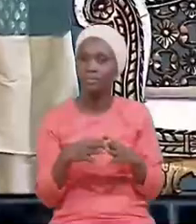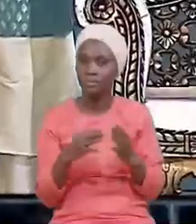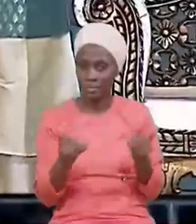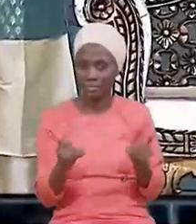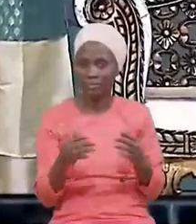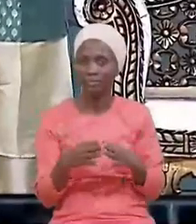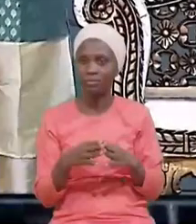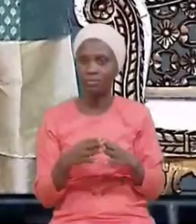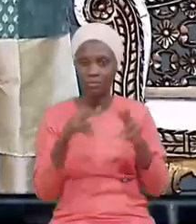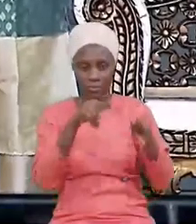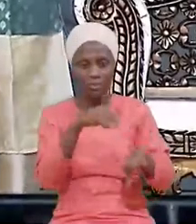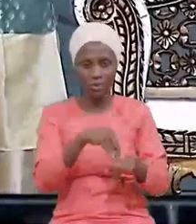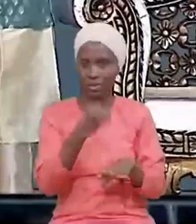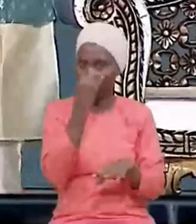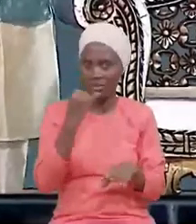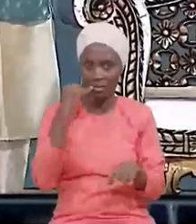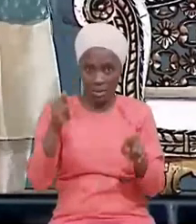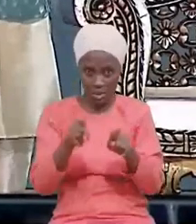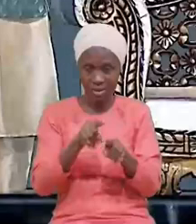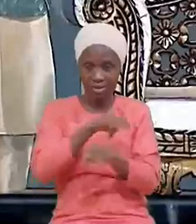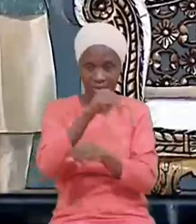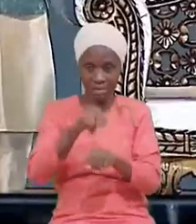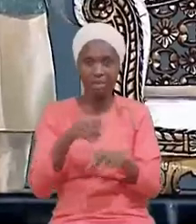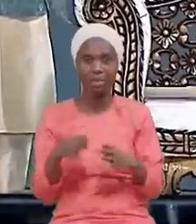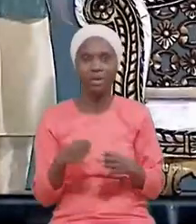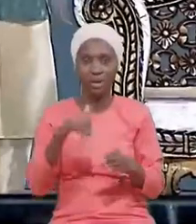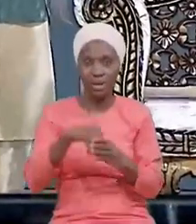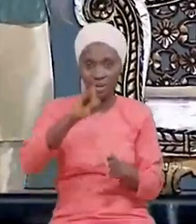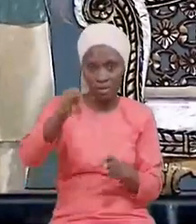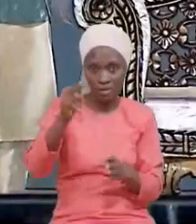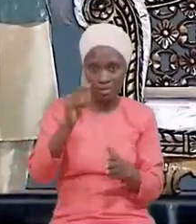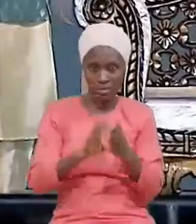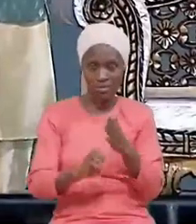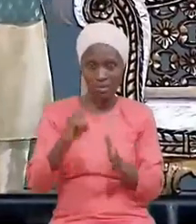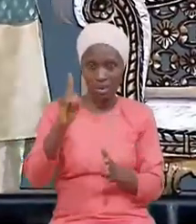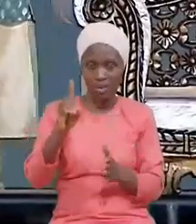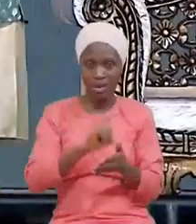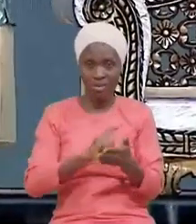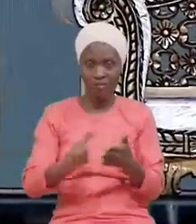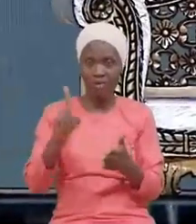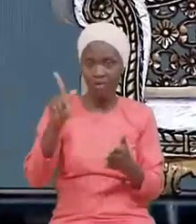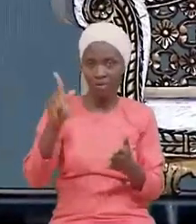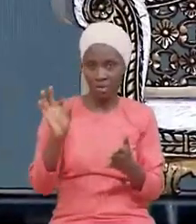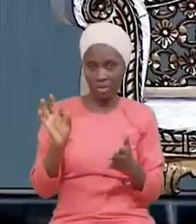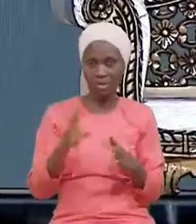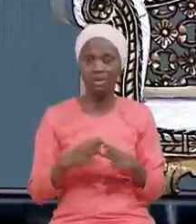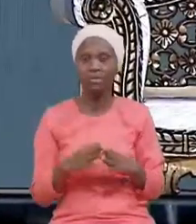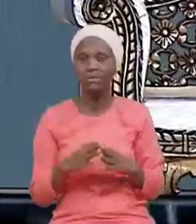Voyons cette révélation en Jean 1, 29.